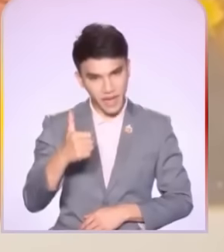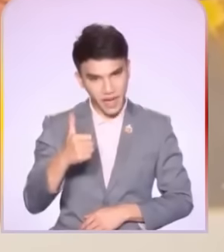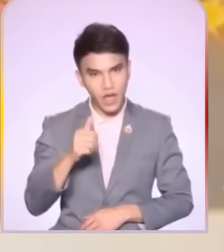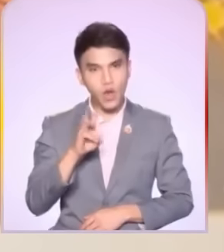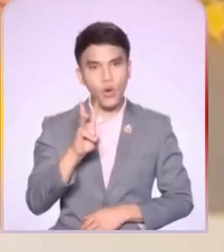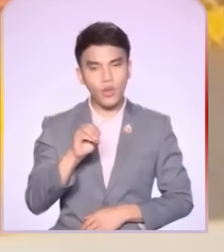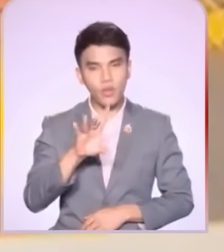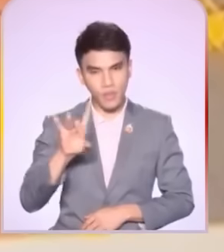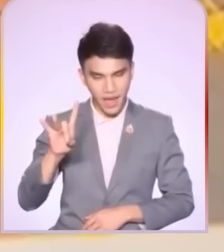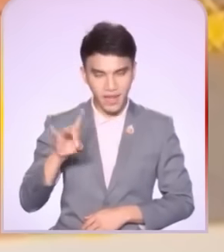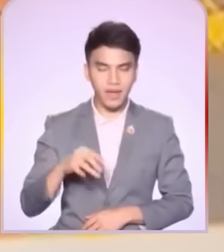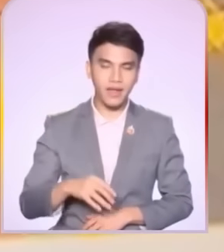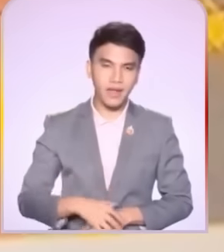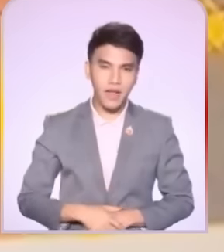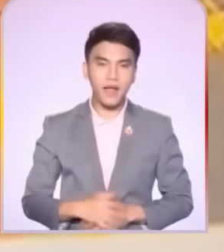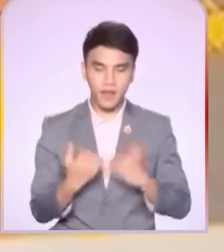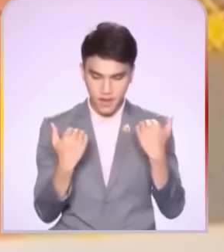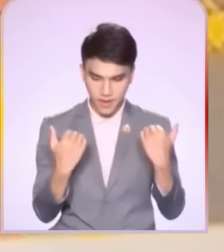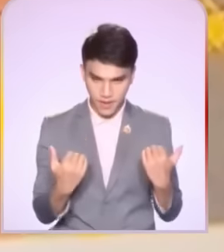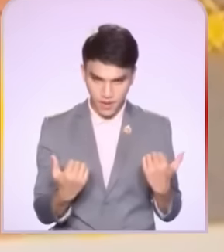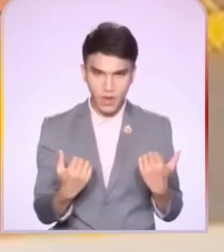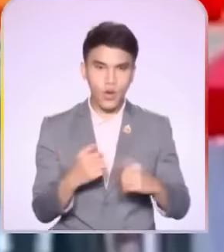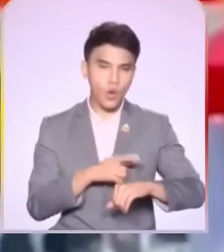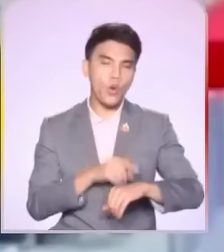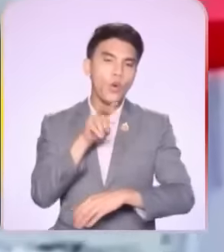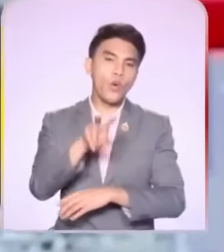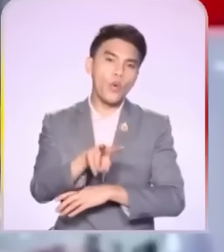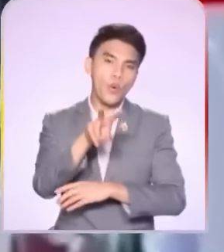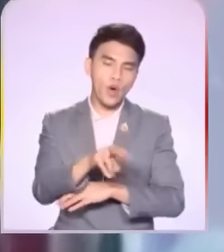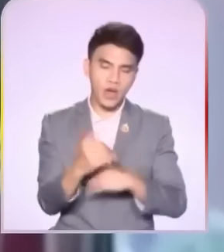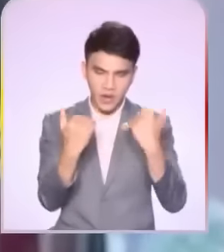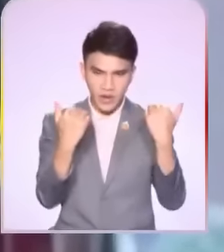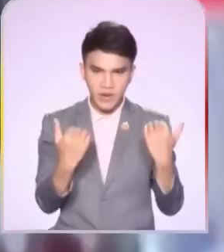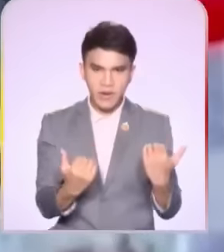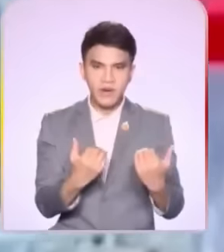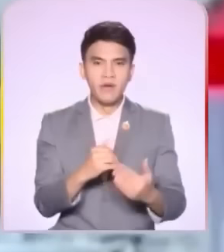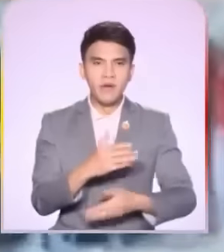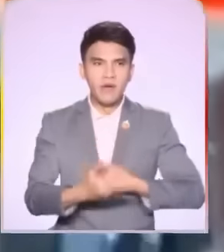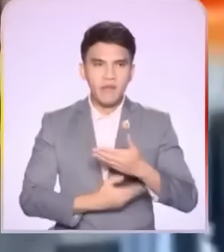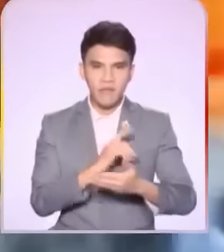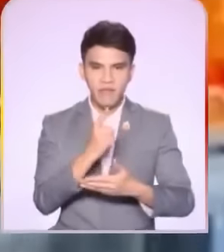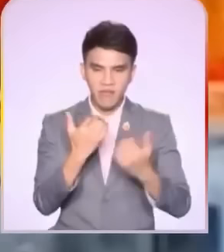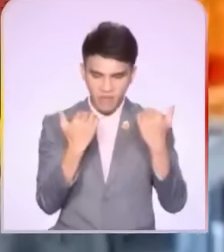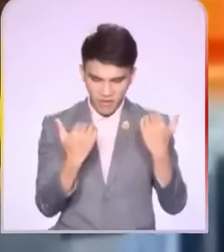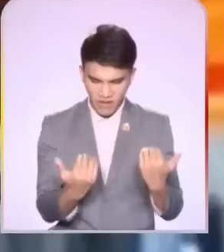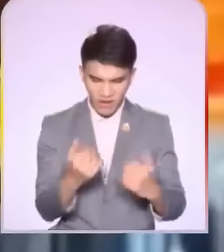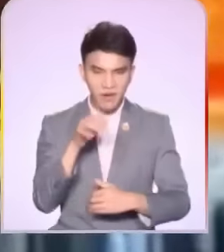เนี่ย68บาทแล้วตอนนี้เนี่ยช่วงเวลาบ่าย2ที่ผ่านมาอันนี้ราคาขายทองรูปพรรณน